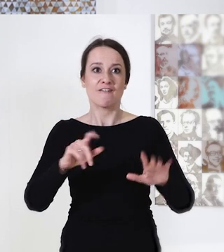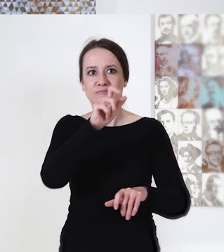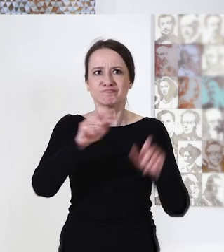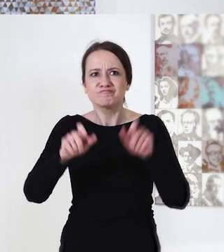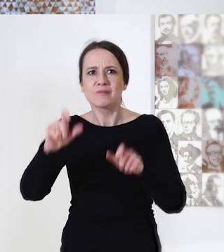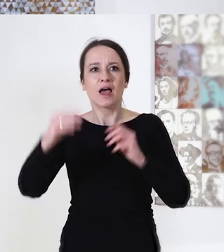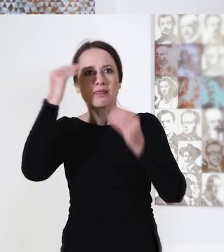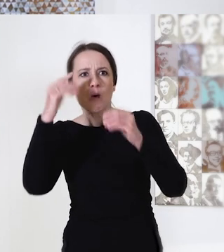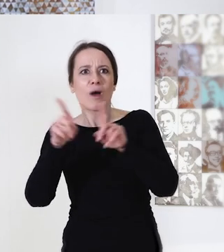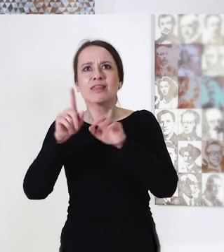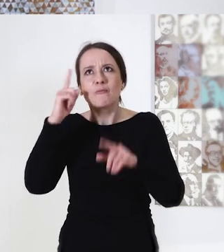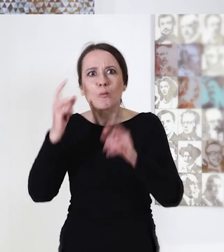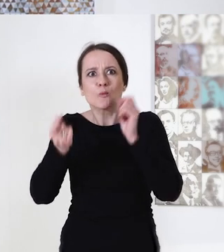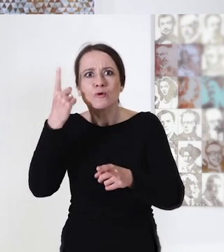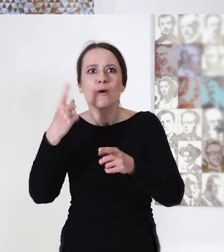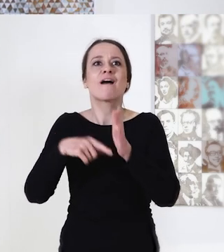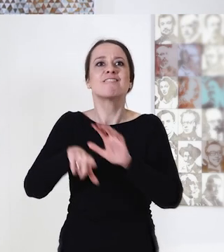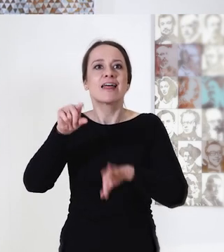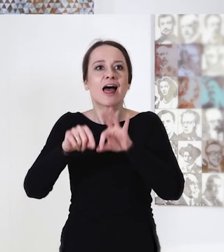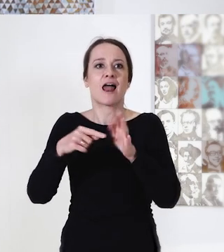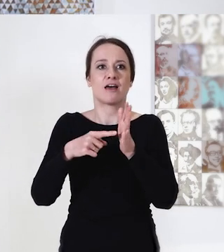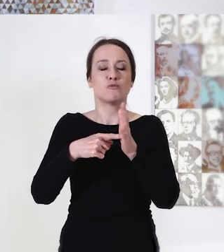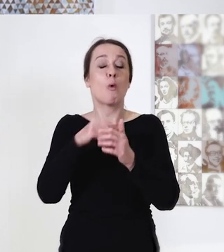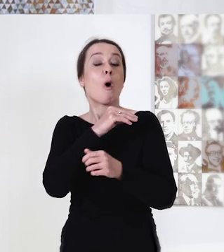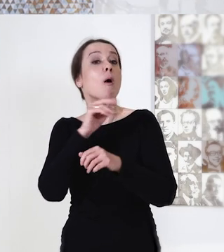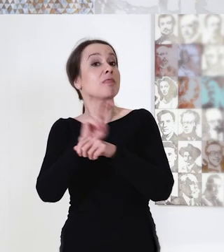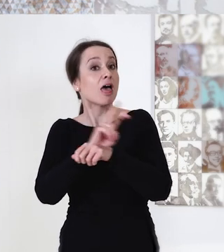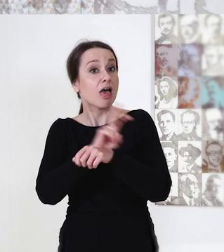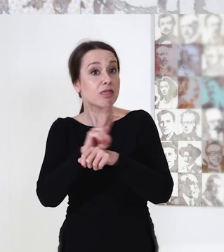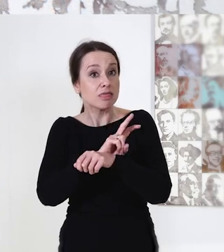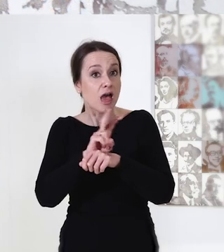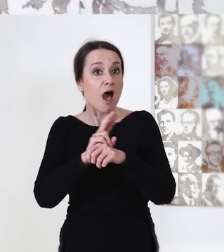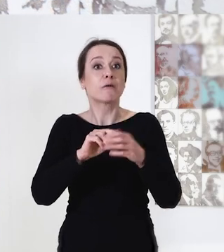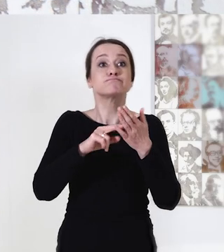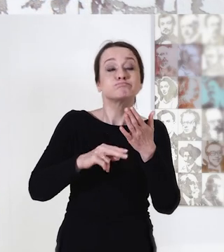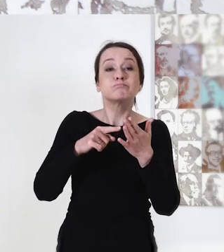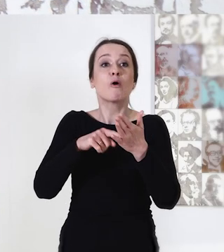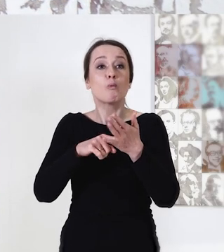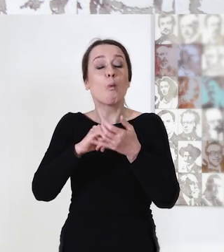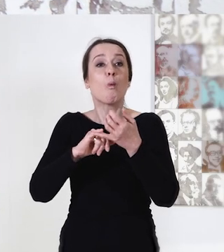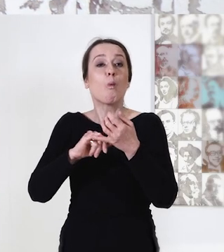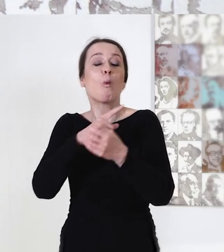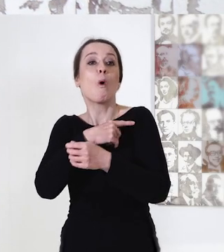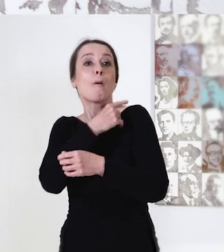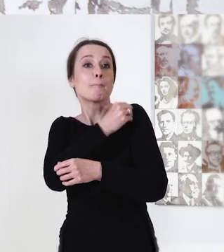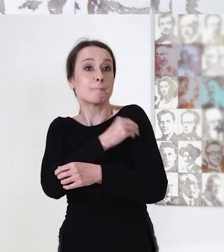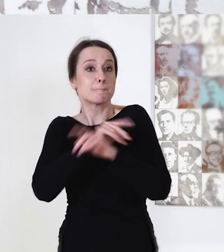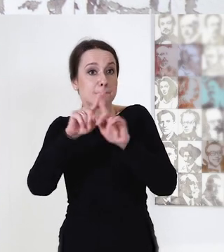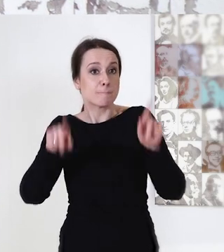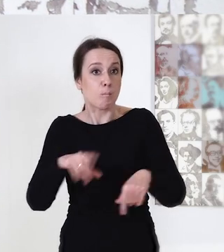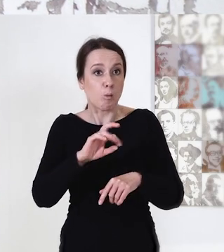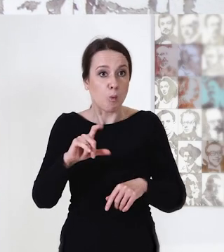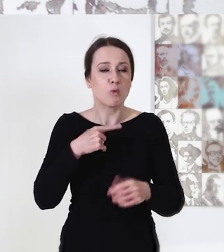jest to obraz wykonany w technice olej na płótnie obraz zawierający portret